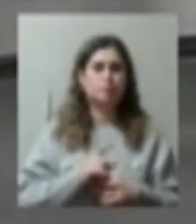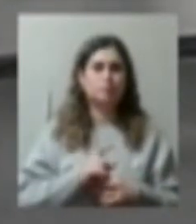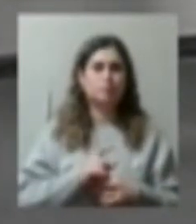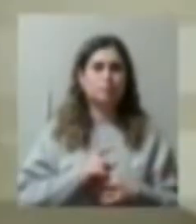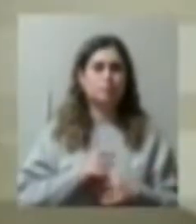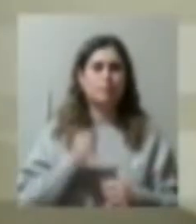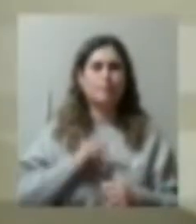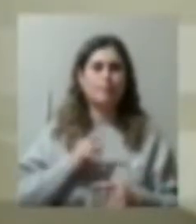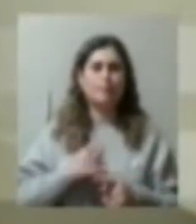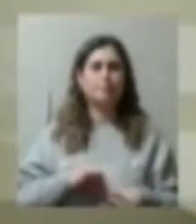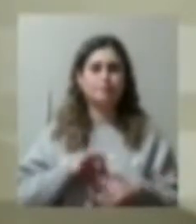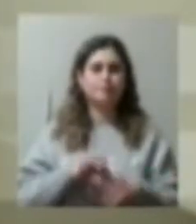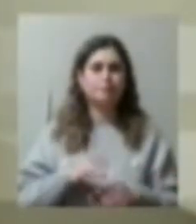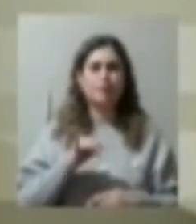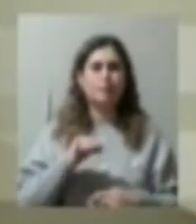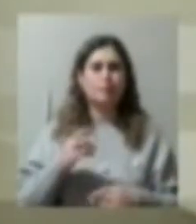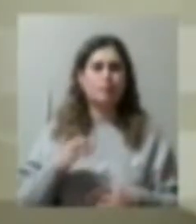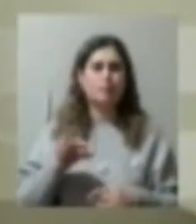робота має проводитись регулярно і